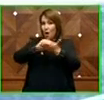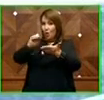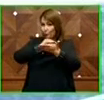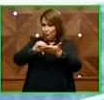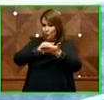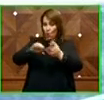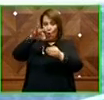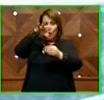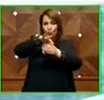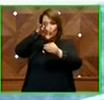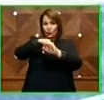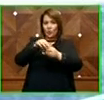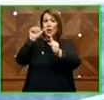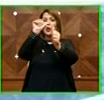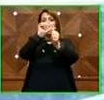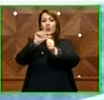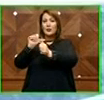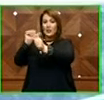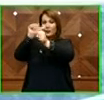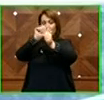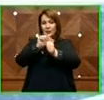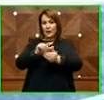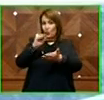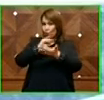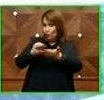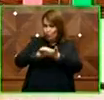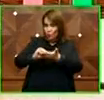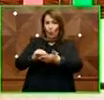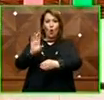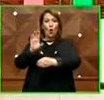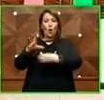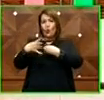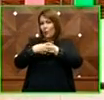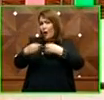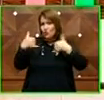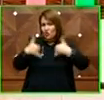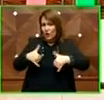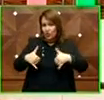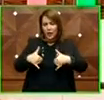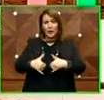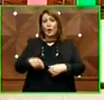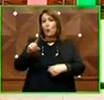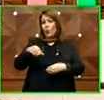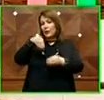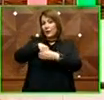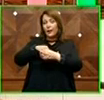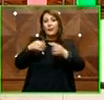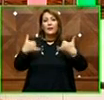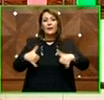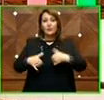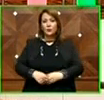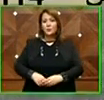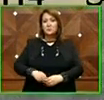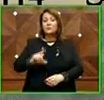61900 متوزعة بين المكاتب بالخارج وداخل الوطن. داخل الوطن عددها